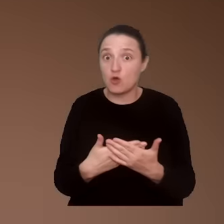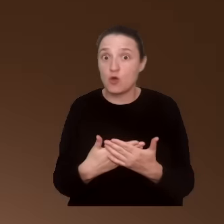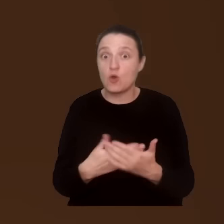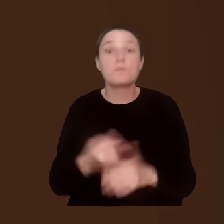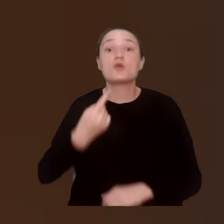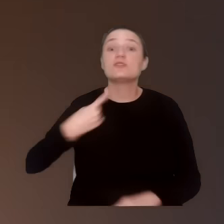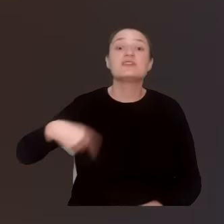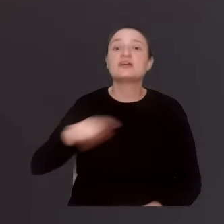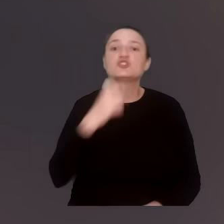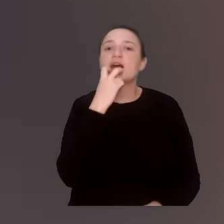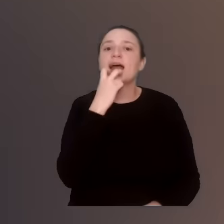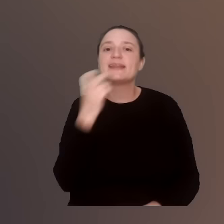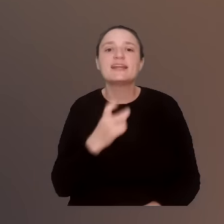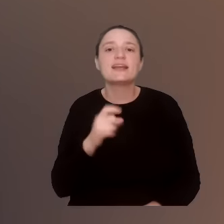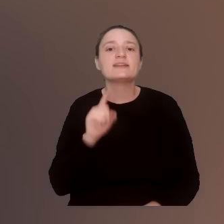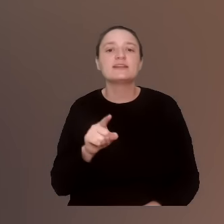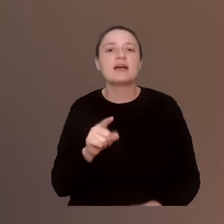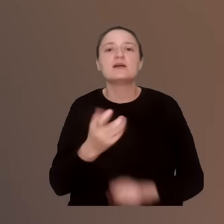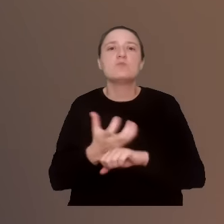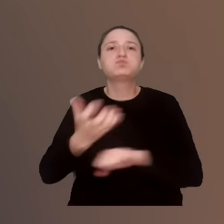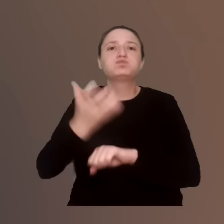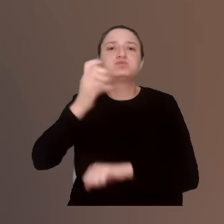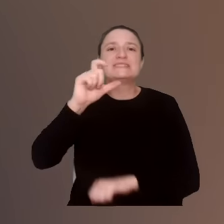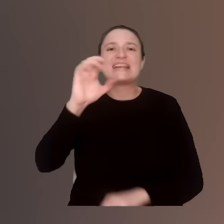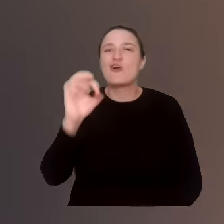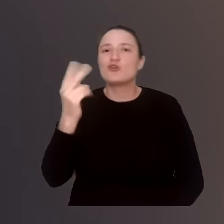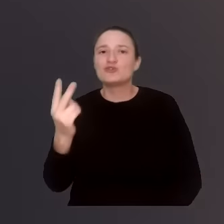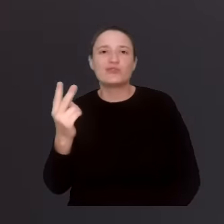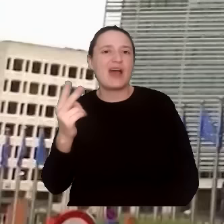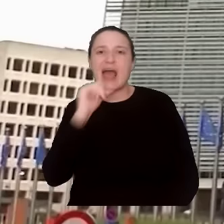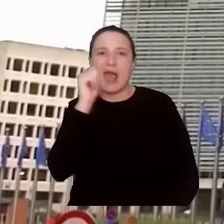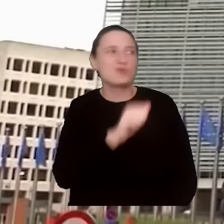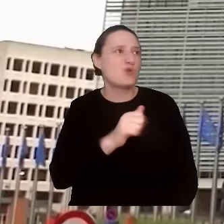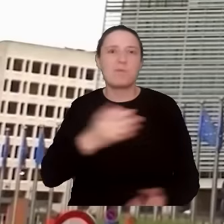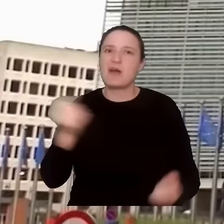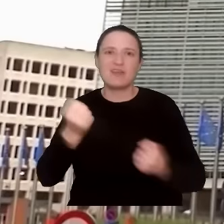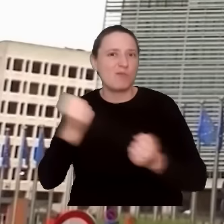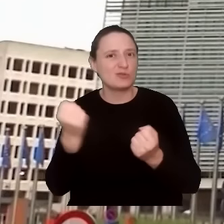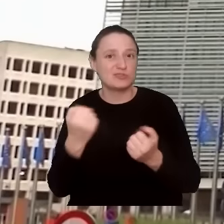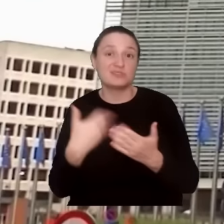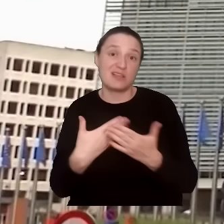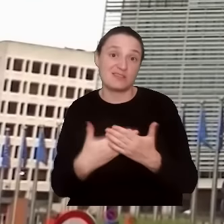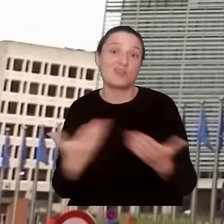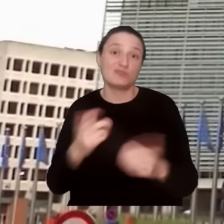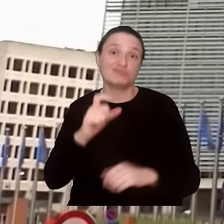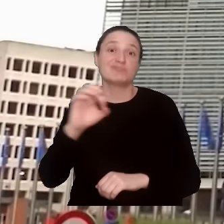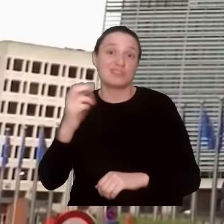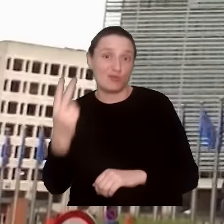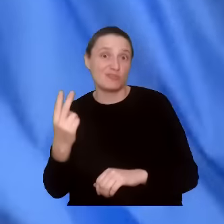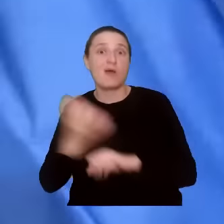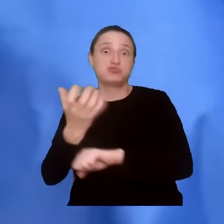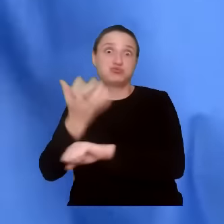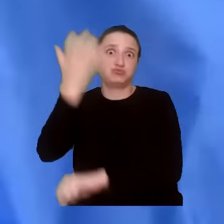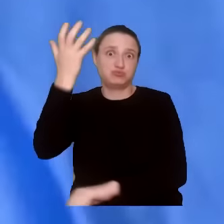nasza energetyka jest najbardziej emisyjna w Europie. Za tak zwaną emisyjność Unia Europejska nakłada